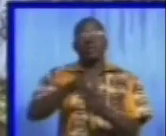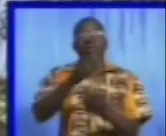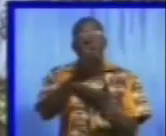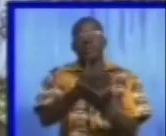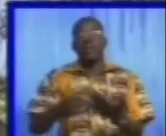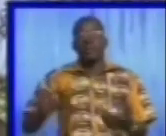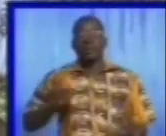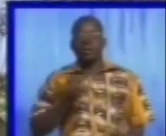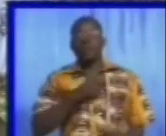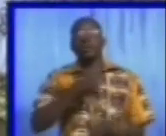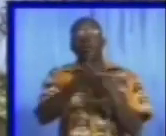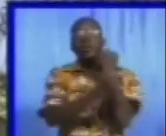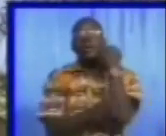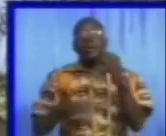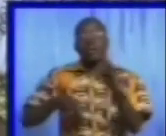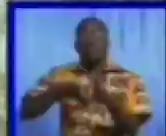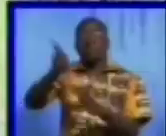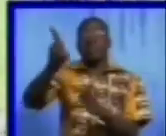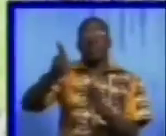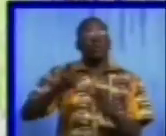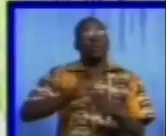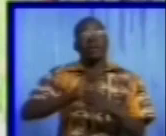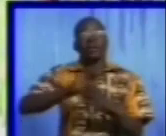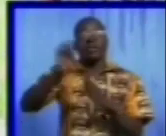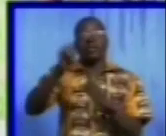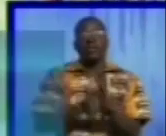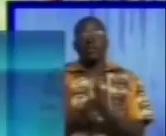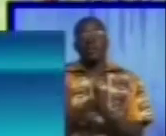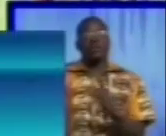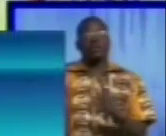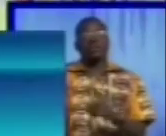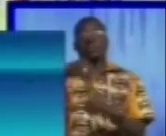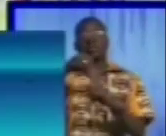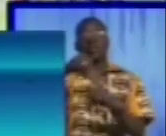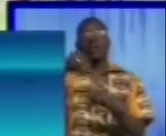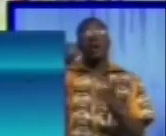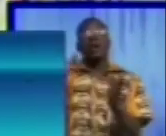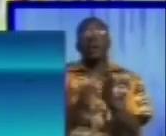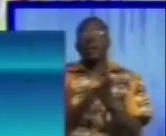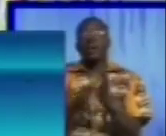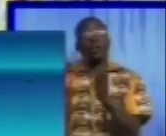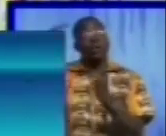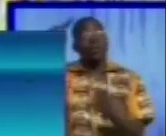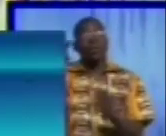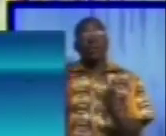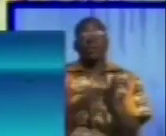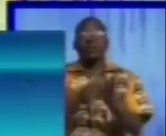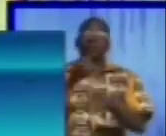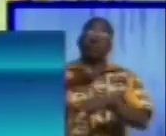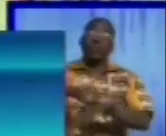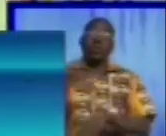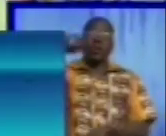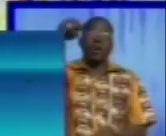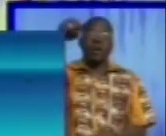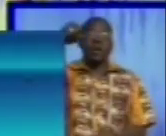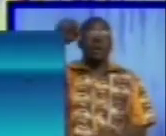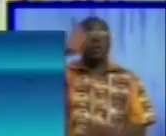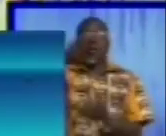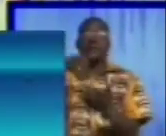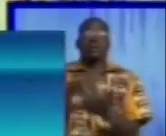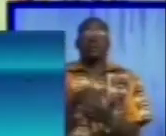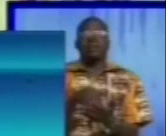pays, dans le domaine de la formation particulièrement, de nombreuses écoles, des établissements secondaires, des